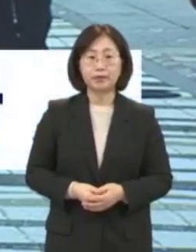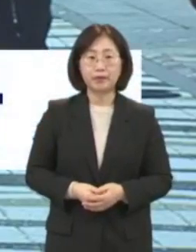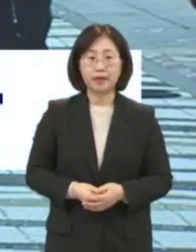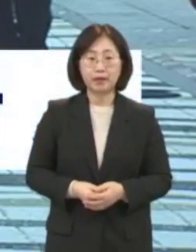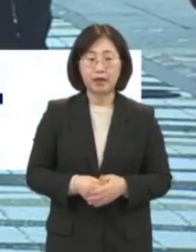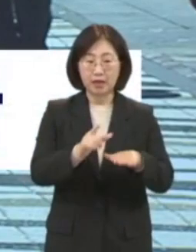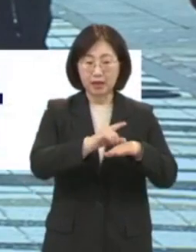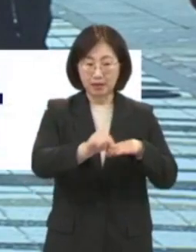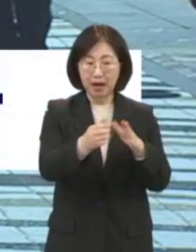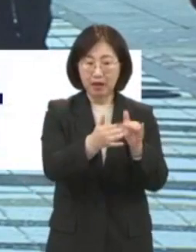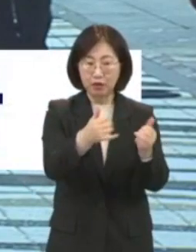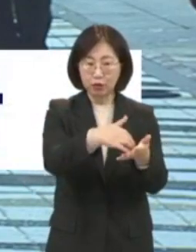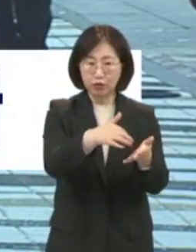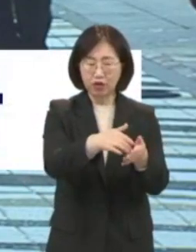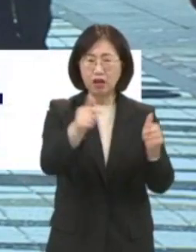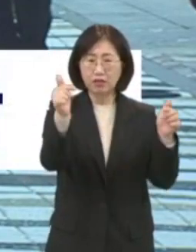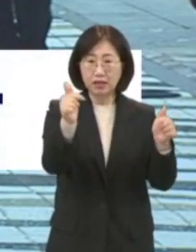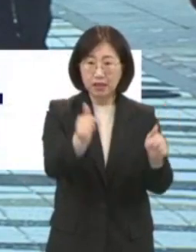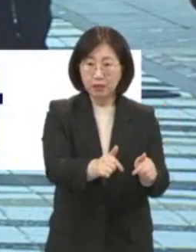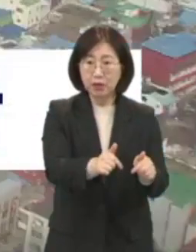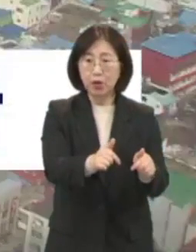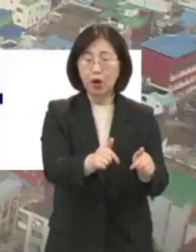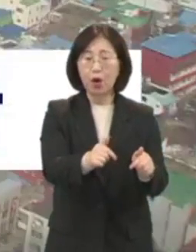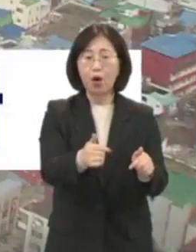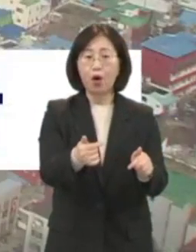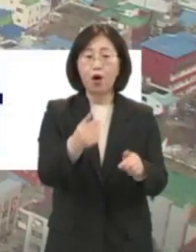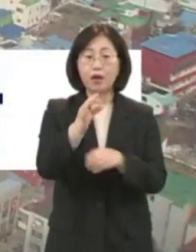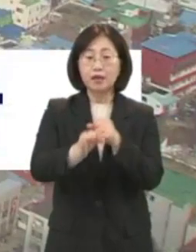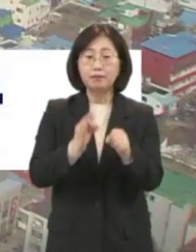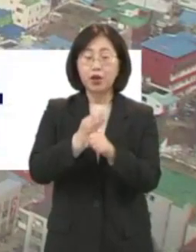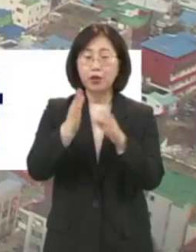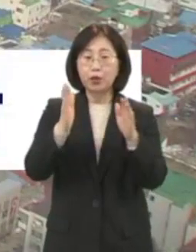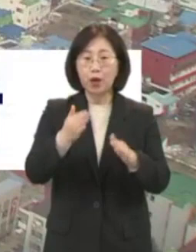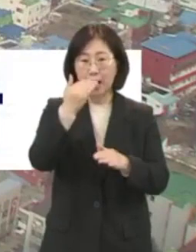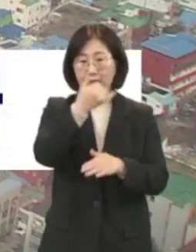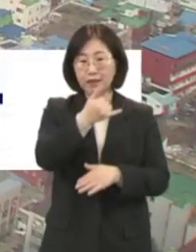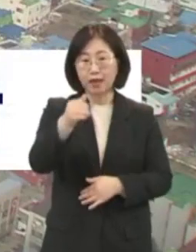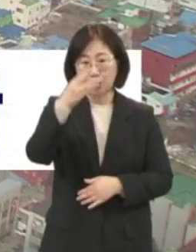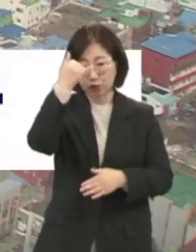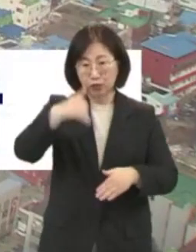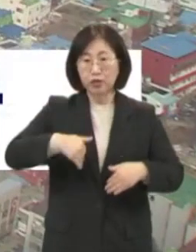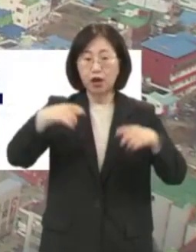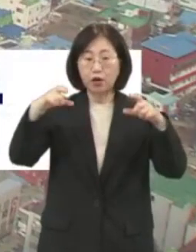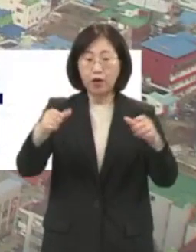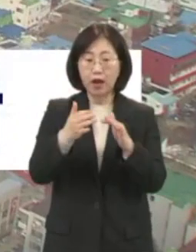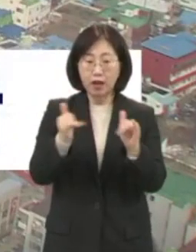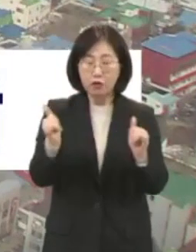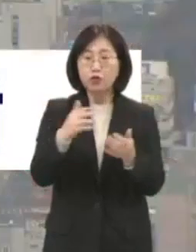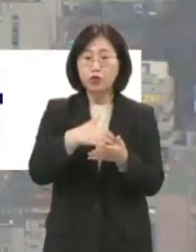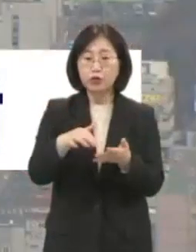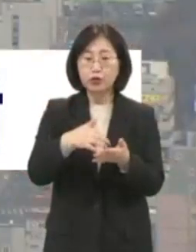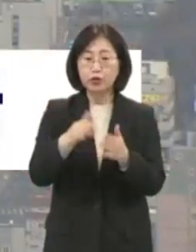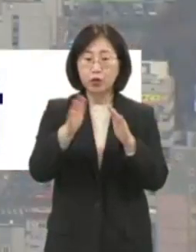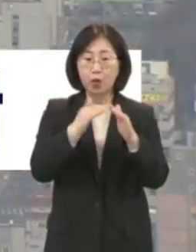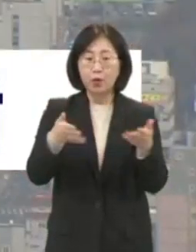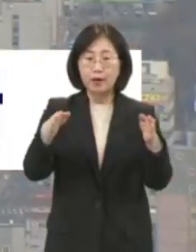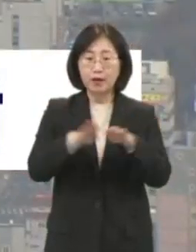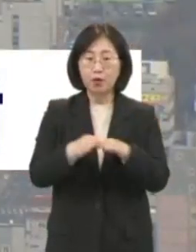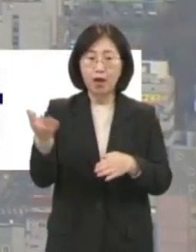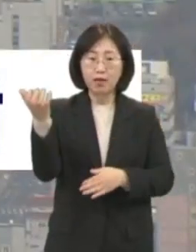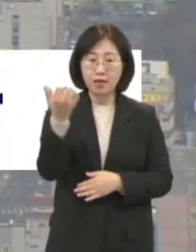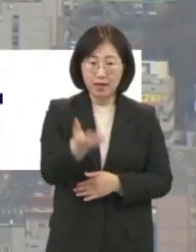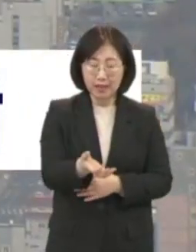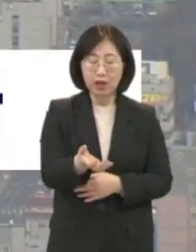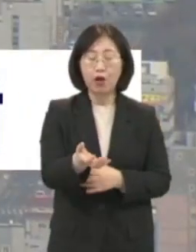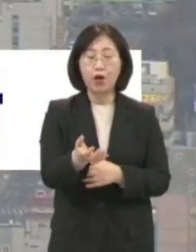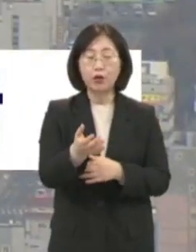지방 인구의 지속적인 감소세 속에서도 최근 10년간 세종과 충청권 인구는 공공기관 이전이나 대기업 투자 등에 따라